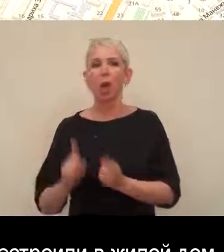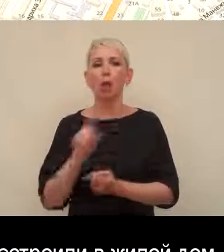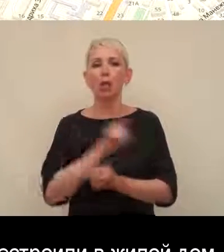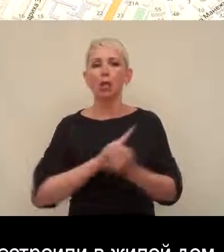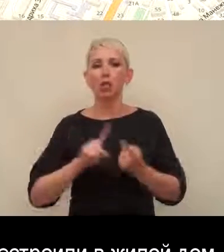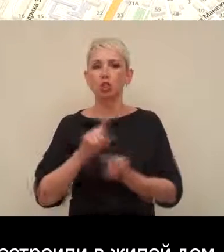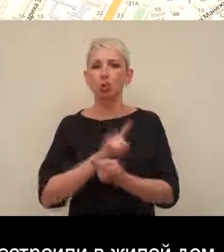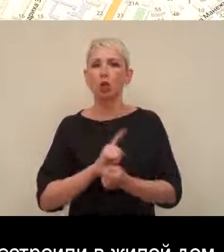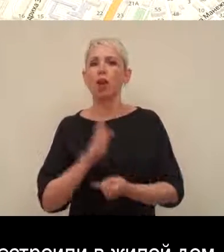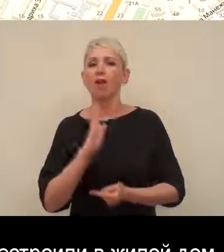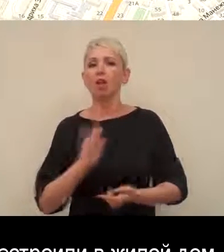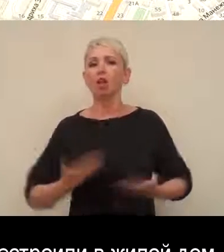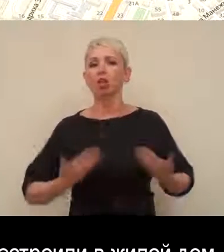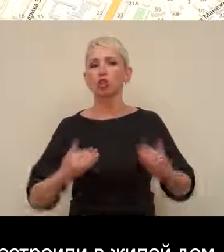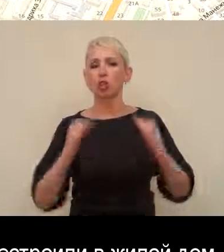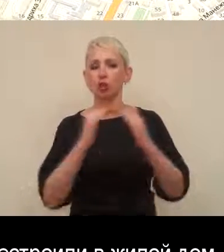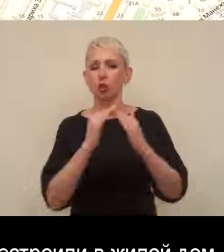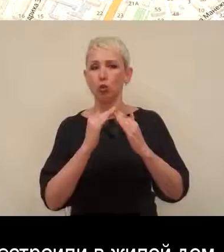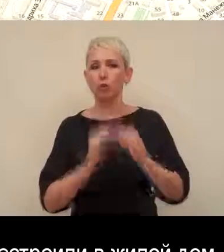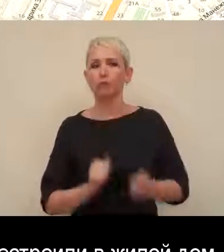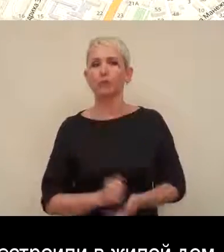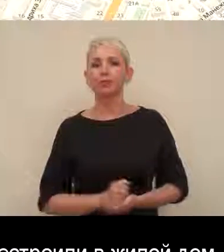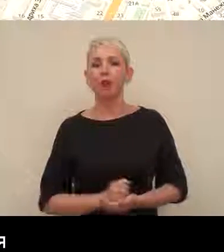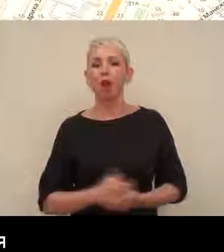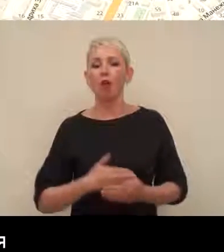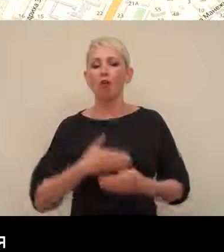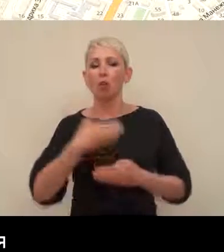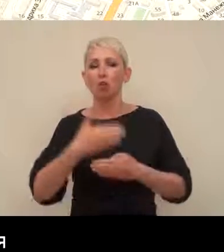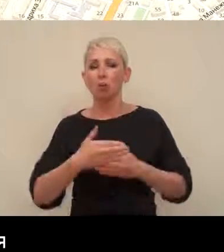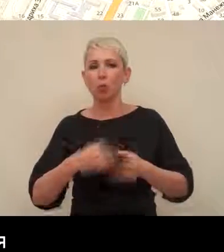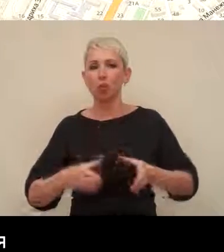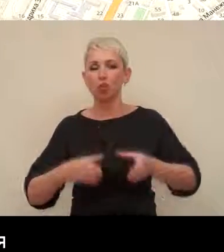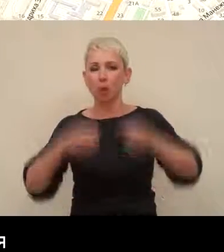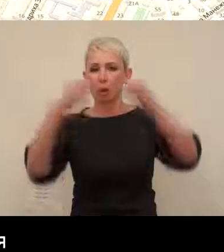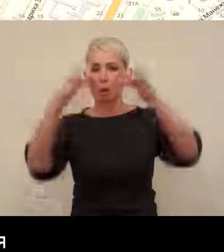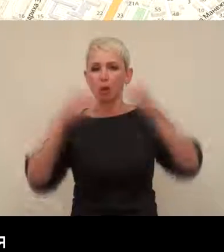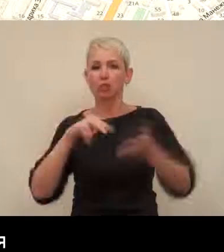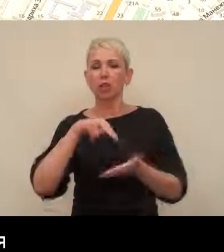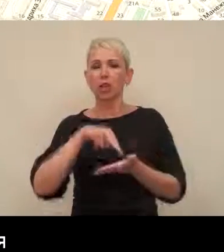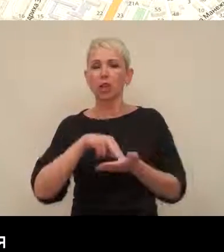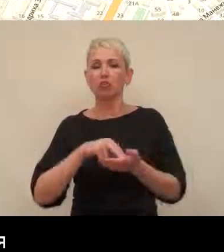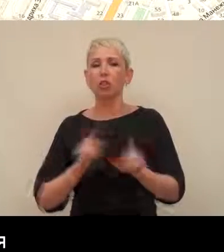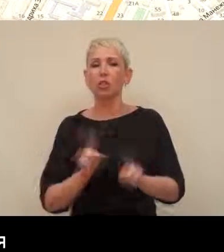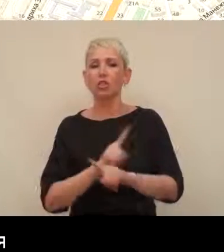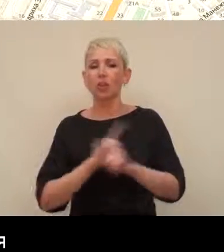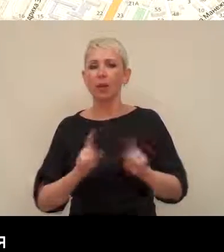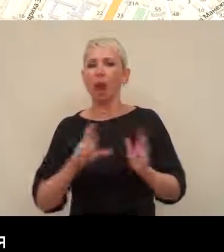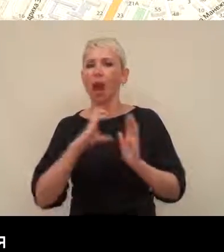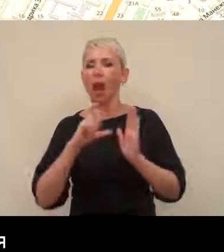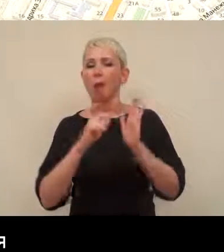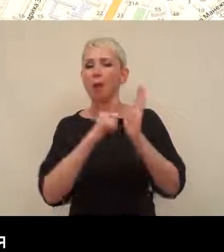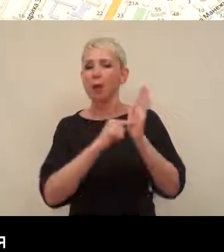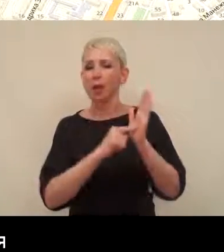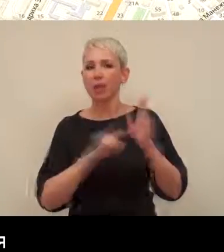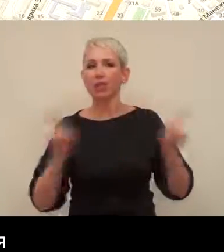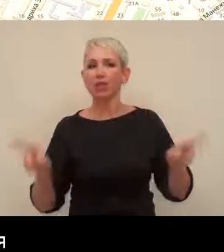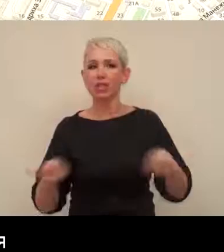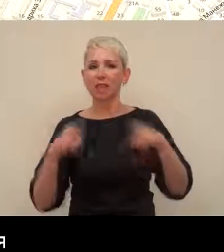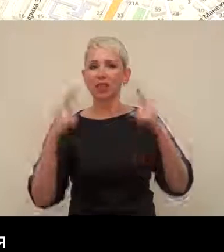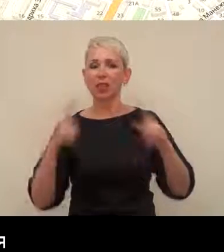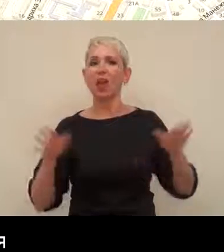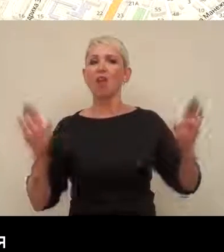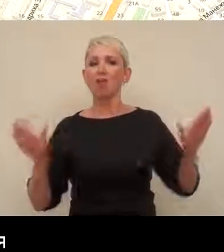перестроили в жилой дом. Выступающая вперед башня, ставшая своеобразной